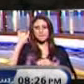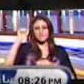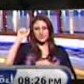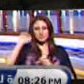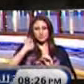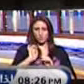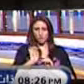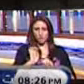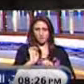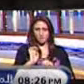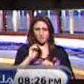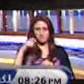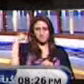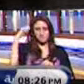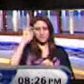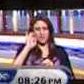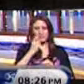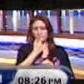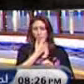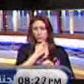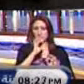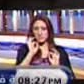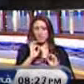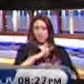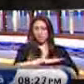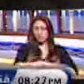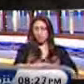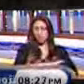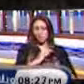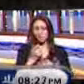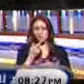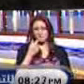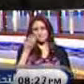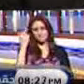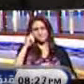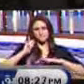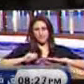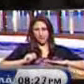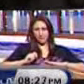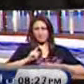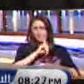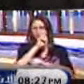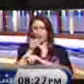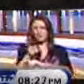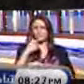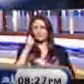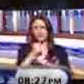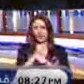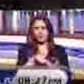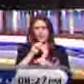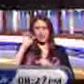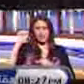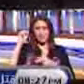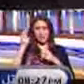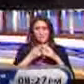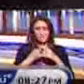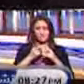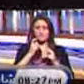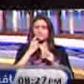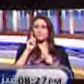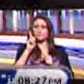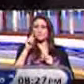الانتخابات والتزمت جميع مؤسسات الدولة بذلك. النقطة الثانية، إن الطعن على الحكم لا يعني وقف